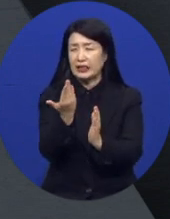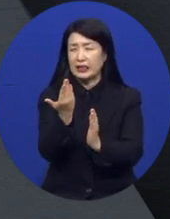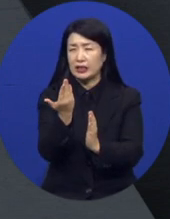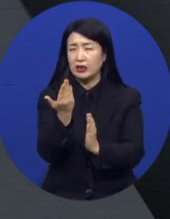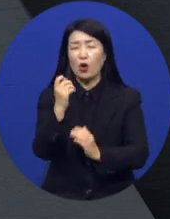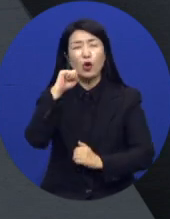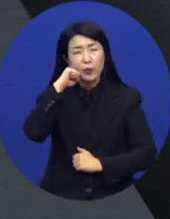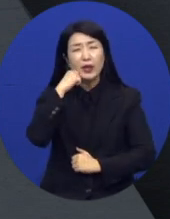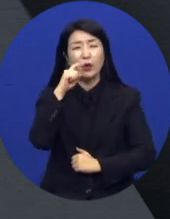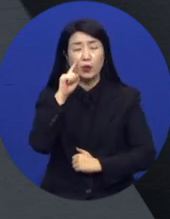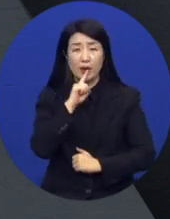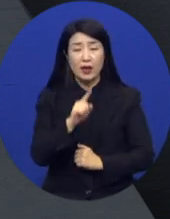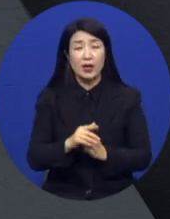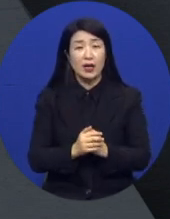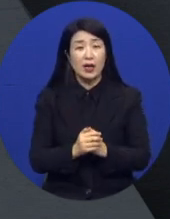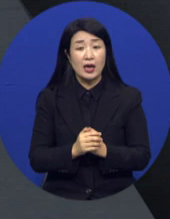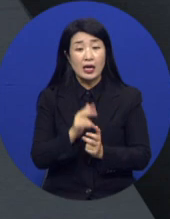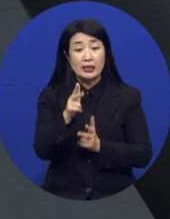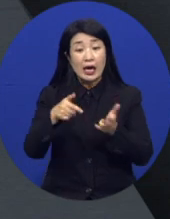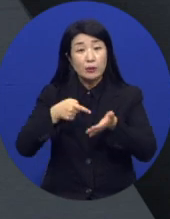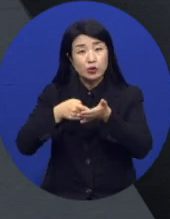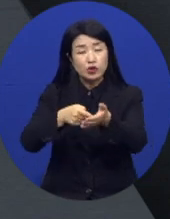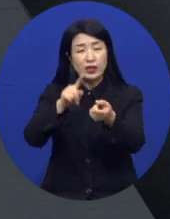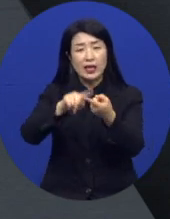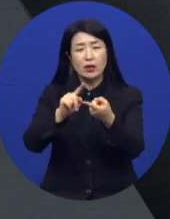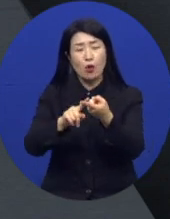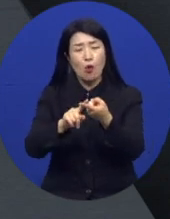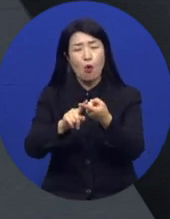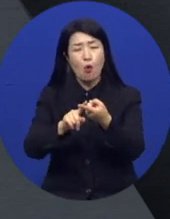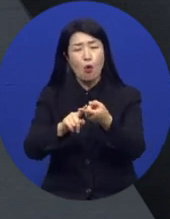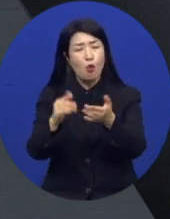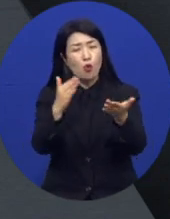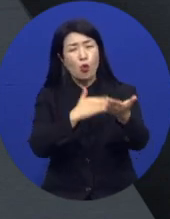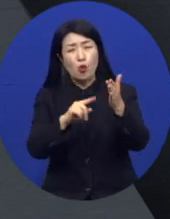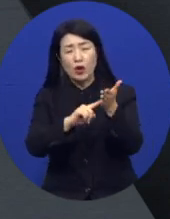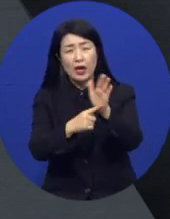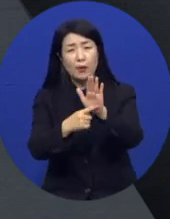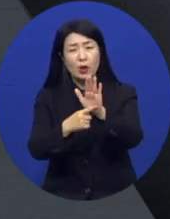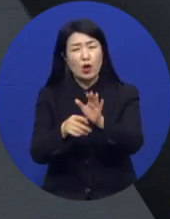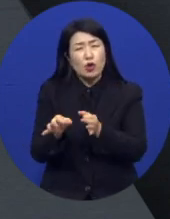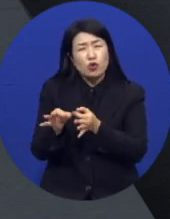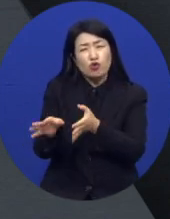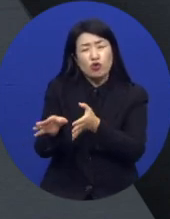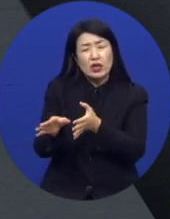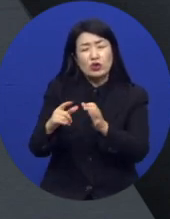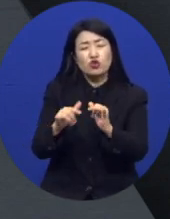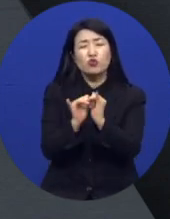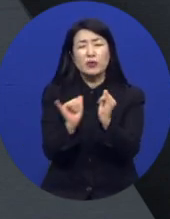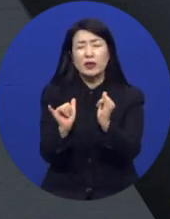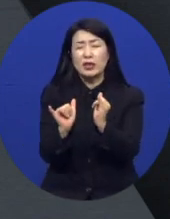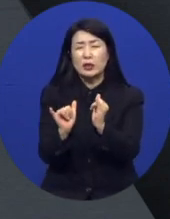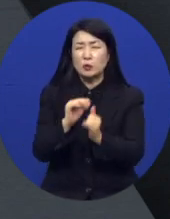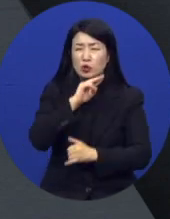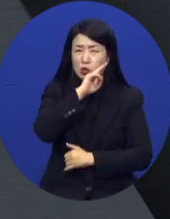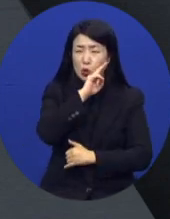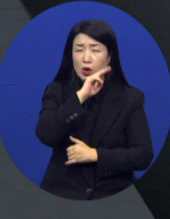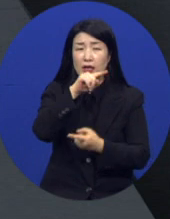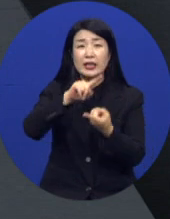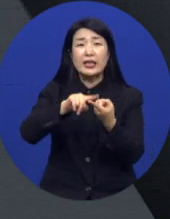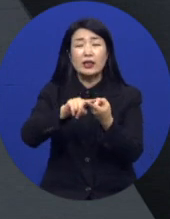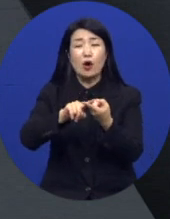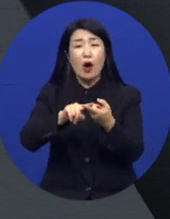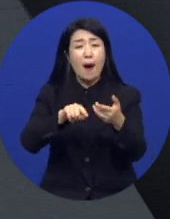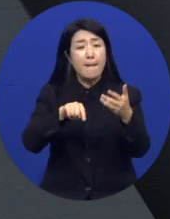어렵다고 밝혔습니다 사업 추진을 비공개 검토 지시한 것은 투기와 주민 논란을 우려한 것이며 수익률